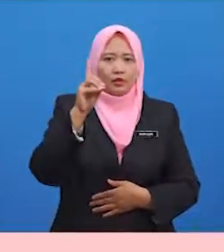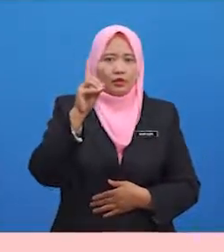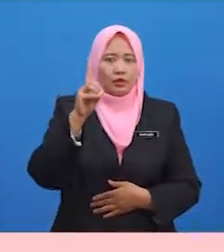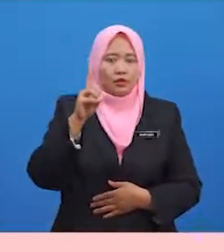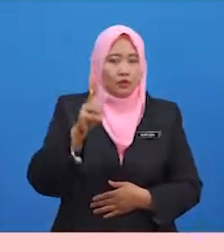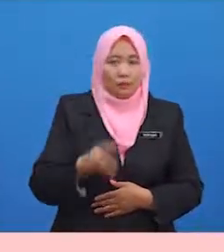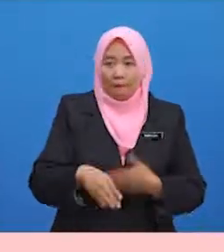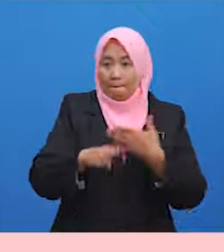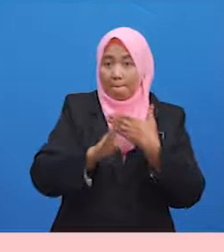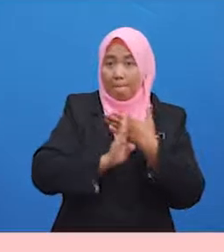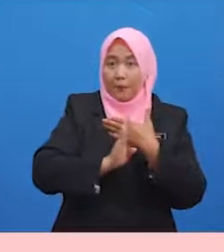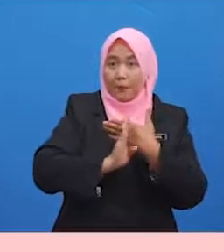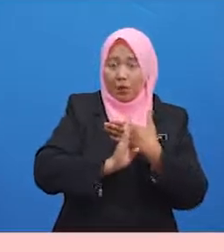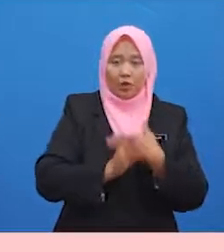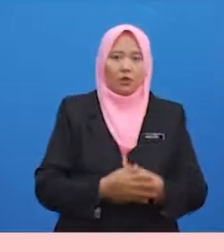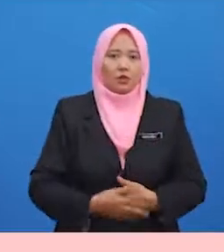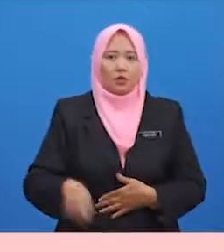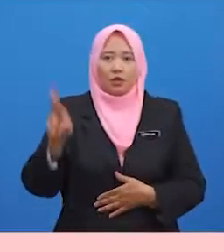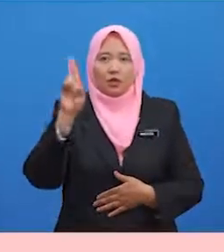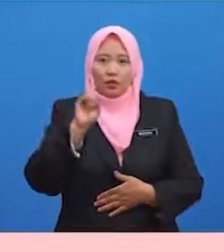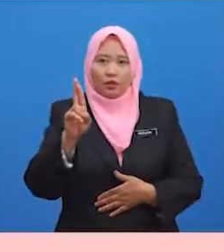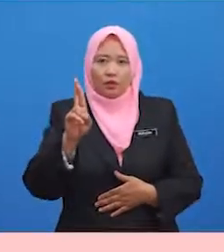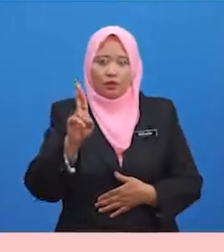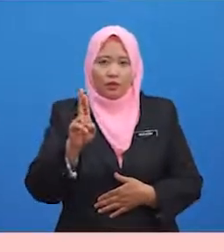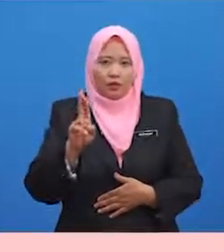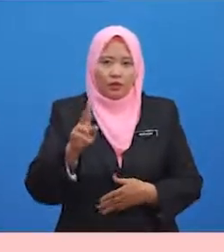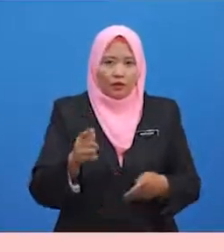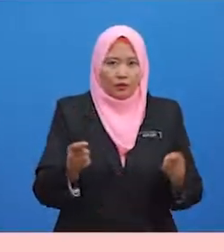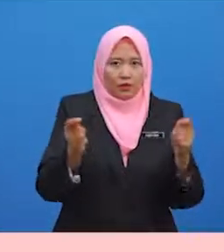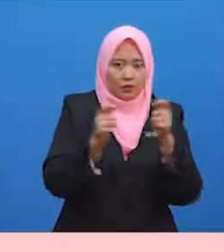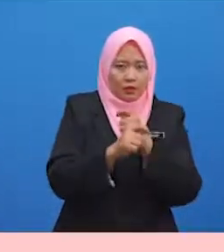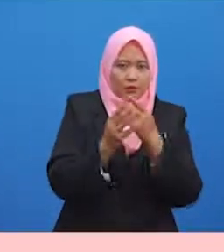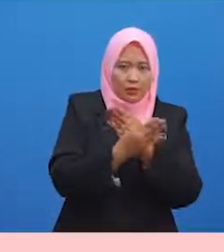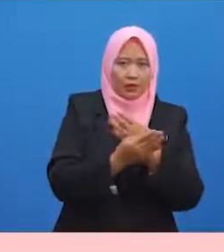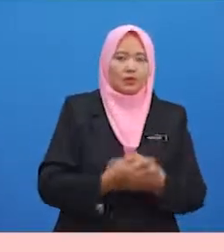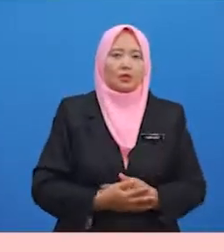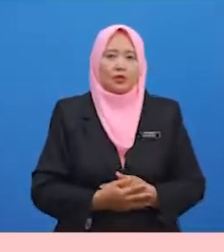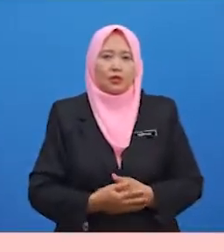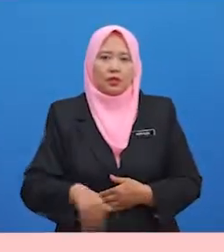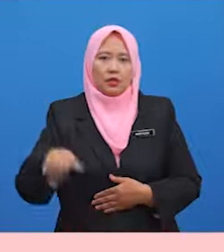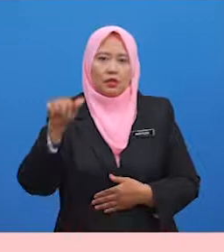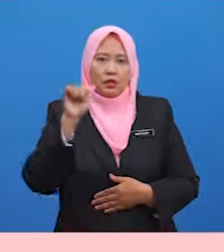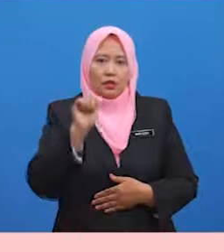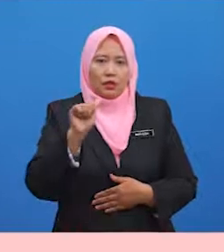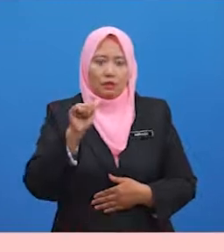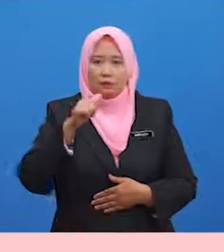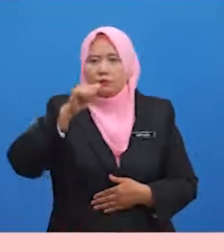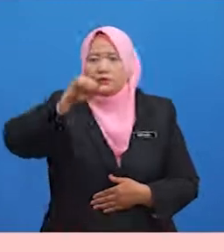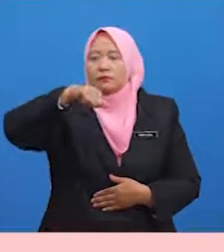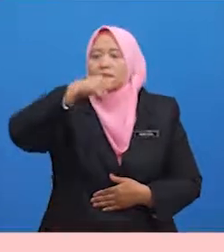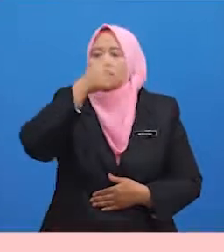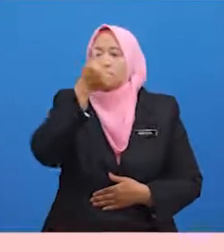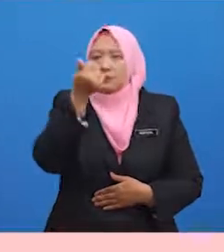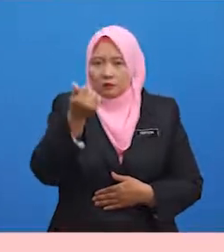kepada danger atau bahaya. R merujuk kepada respons atau tindak balas. A merujuk kepada airways